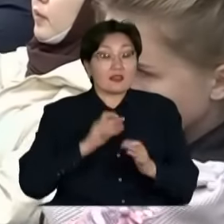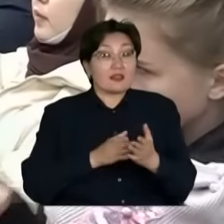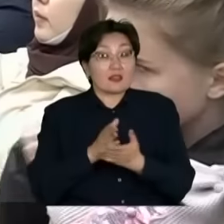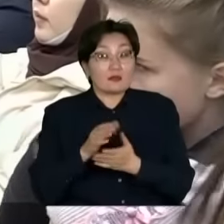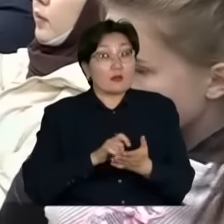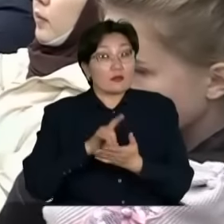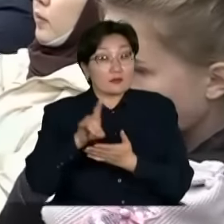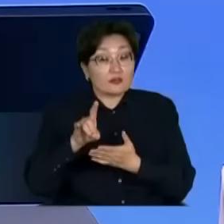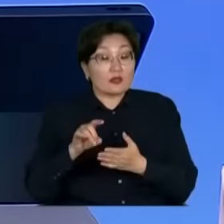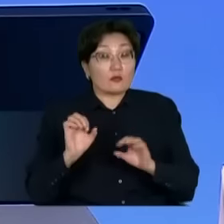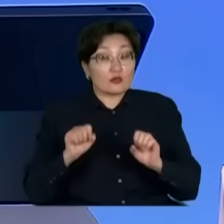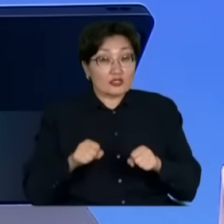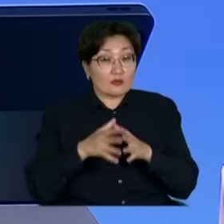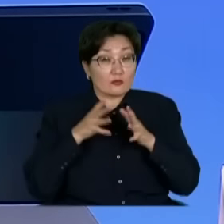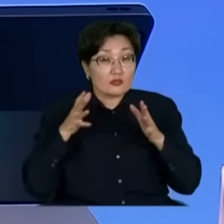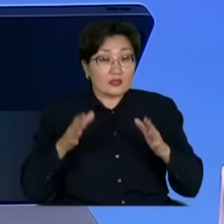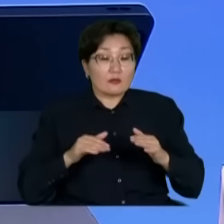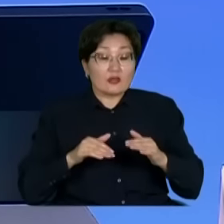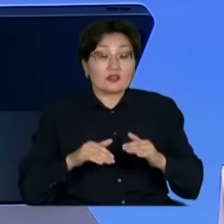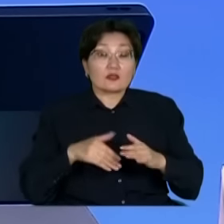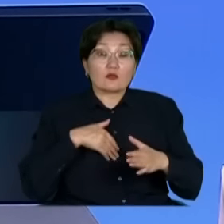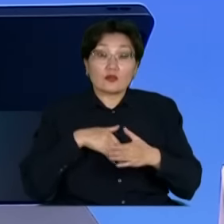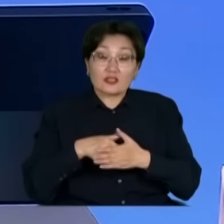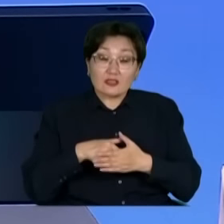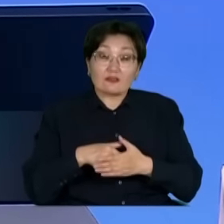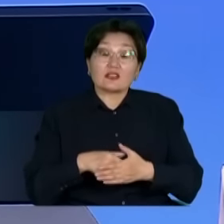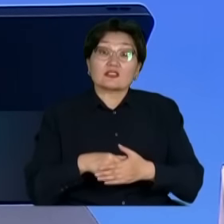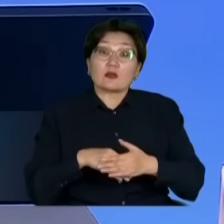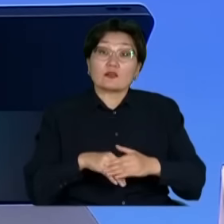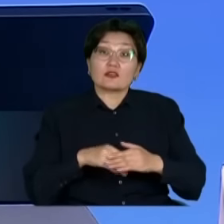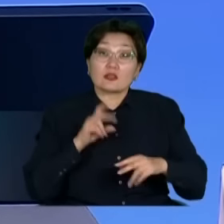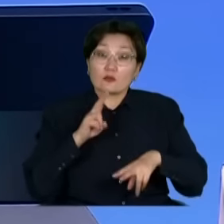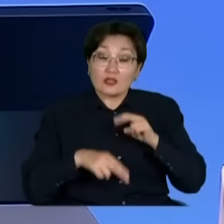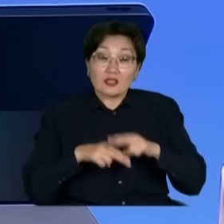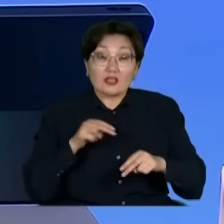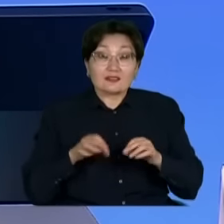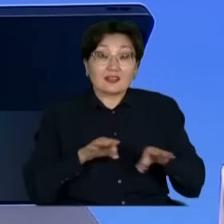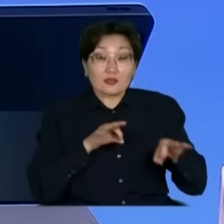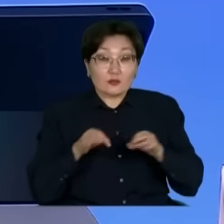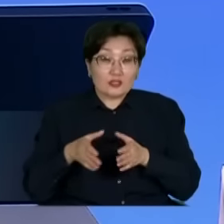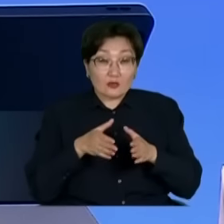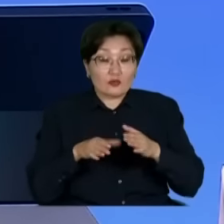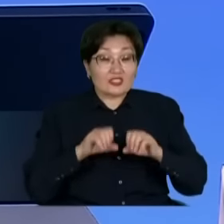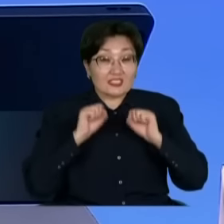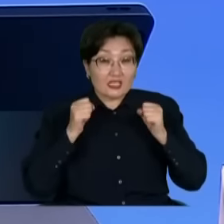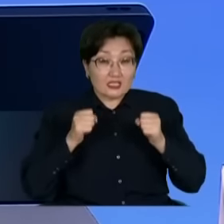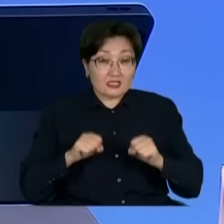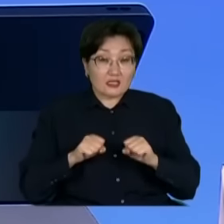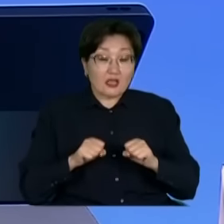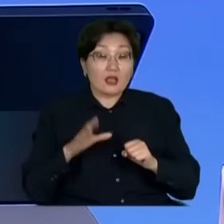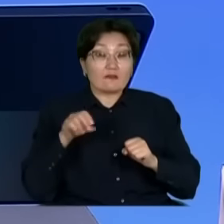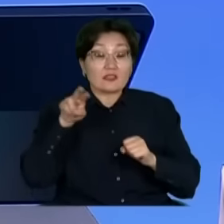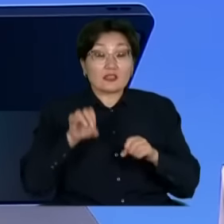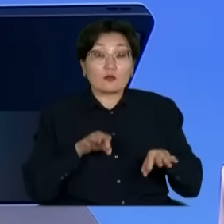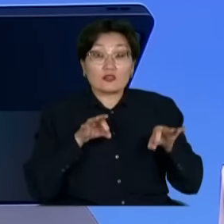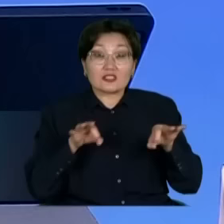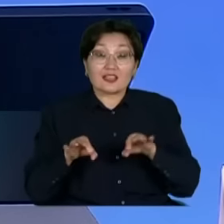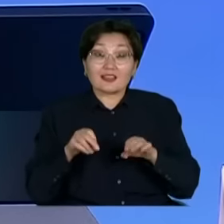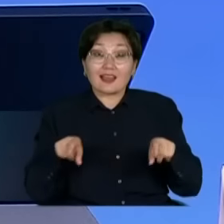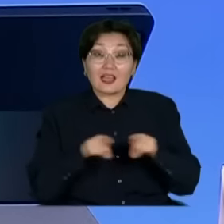мы сможем гораздо более высокими темпами строить метро в транспортном каркасе города скоростные виды транспорта такие